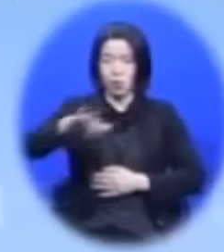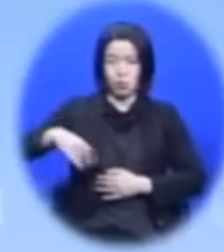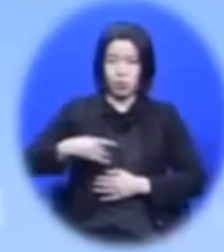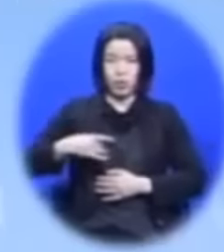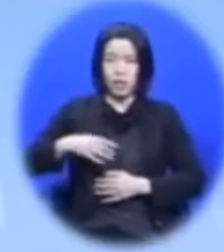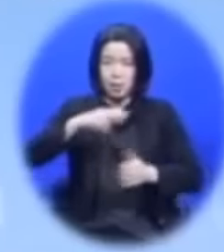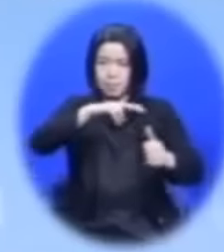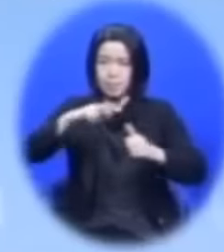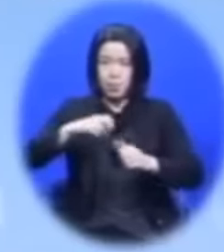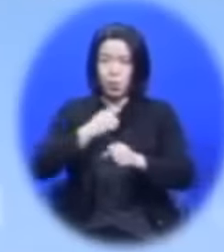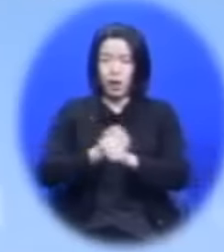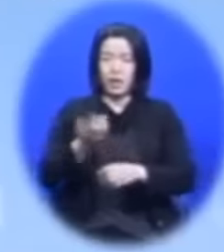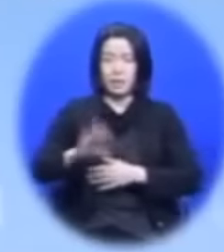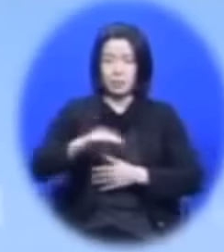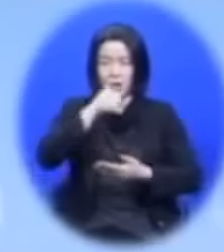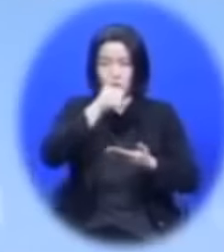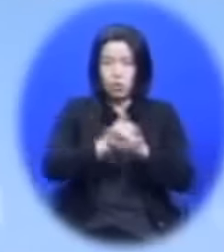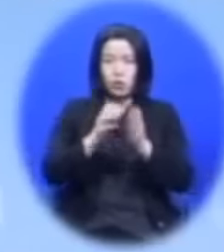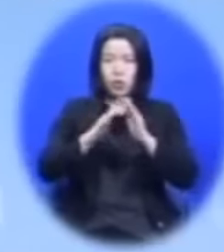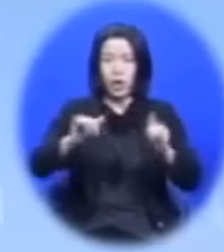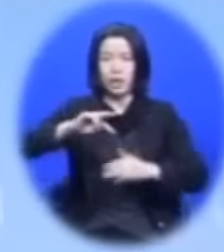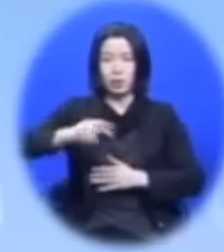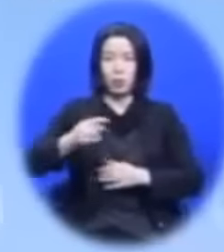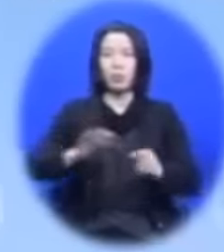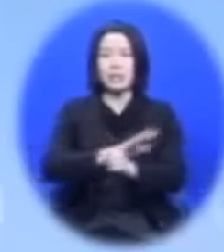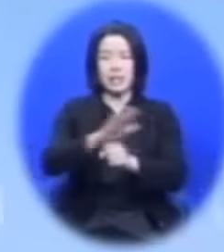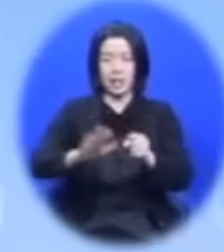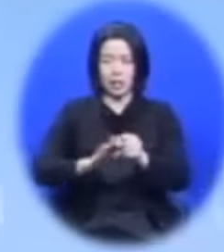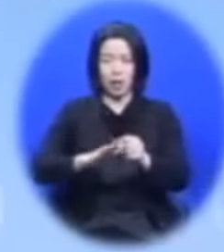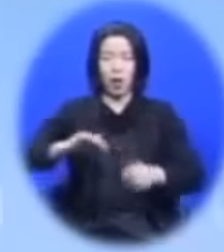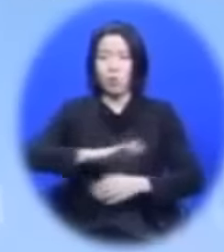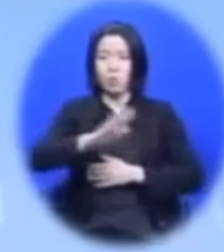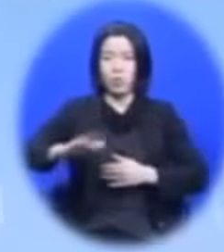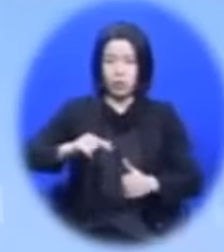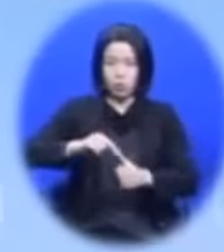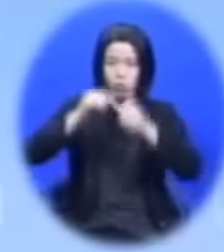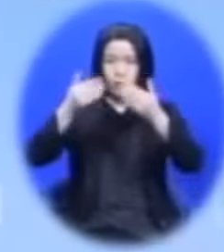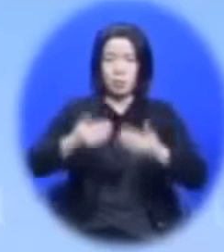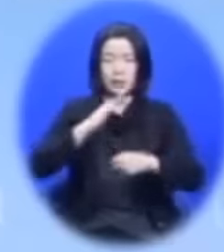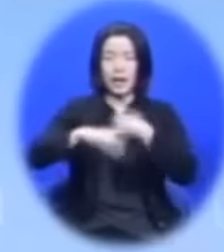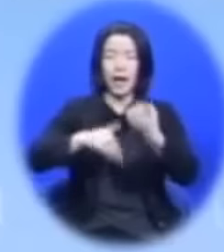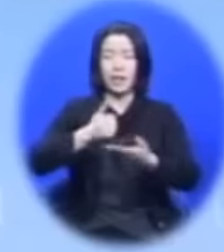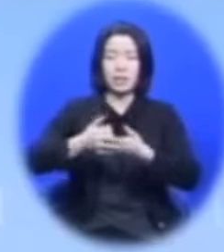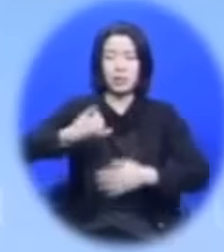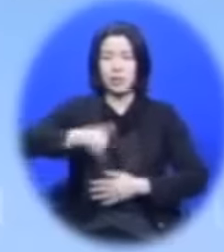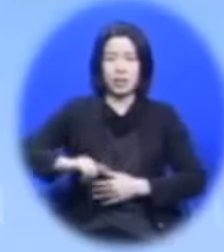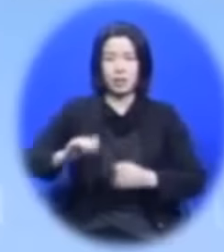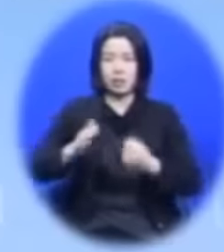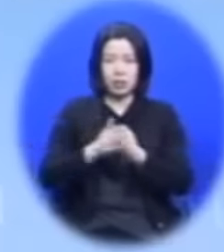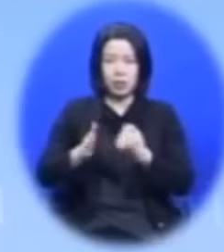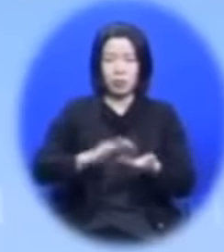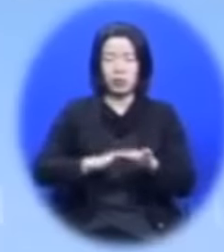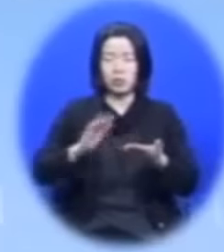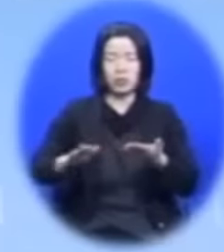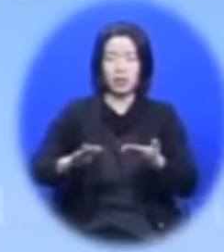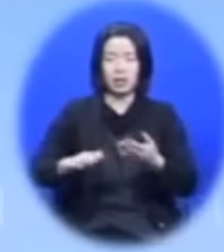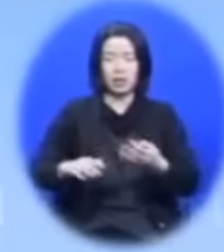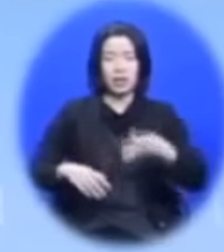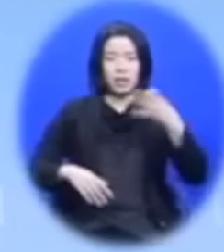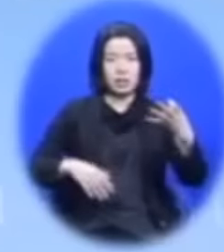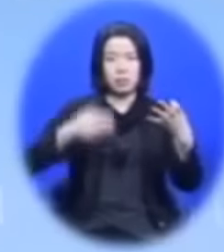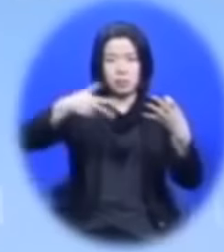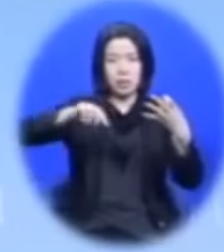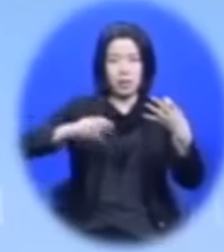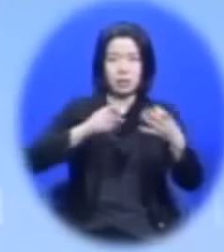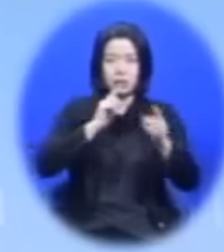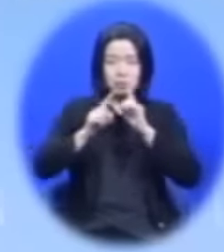우리는 죄인도 사랑합니다. 우리는 구원받은 하나님의 자녀니까. 14절 말씀을